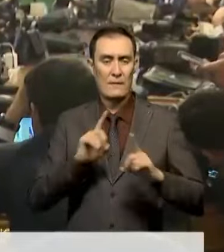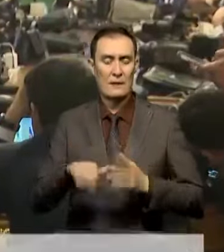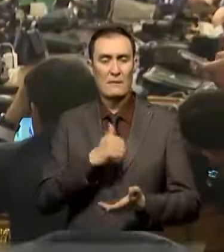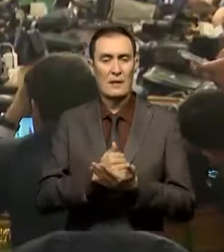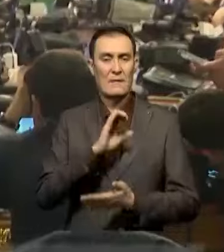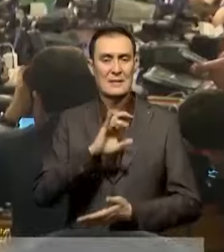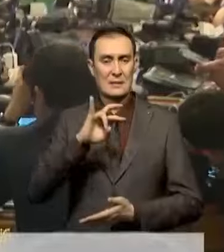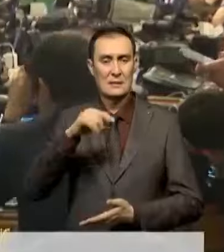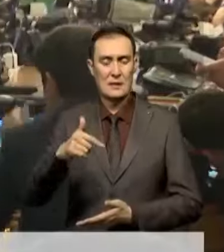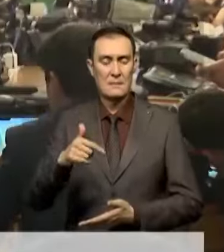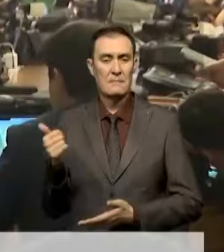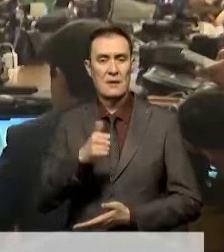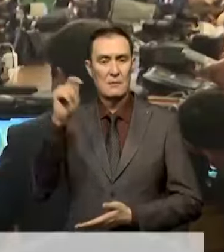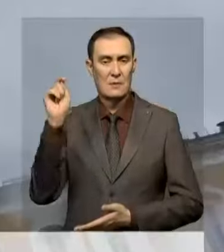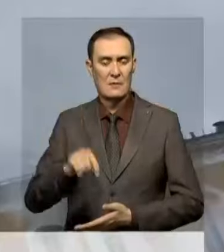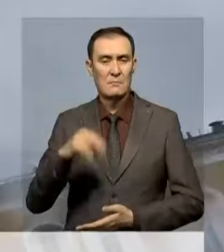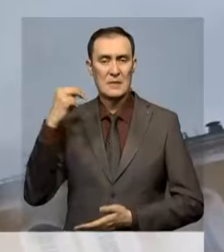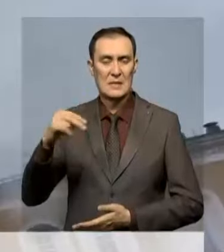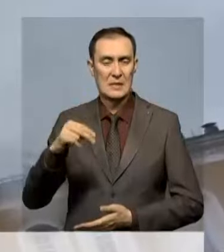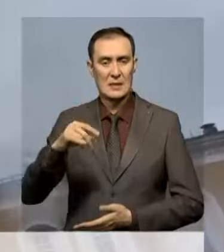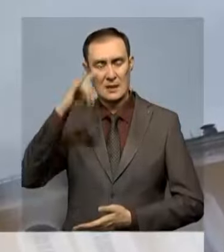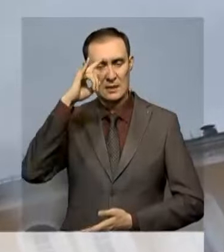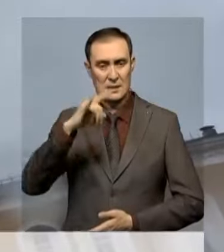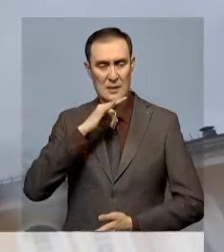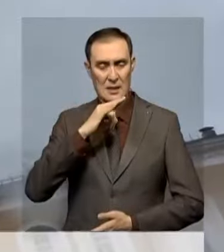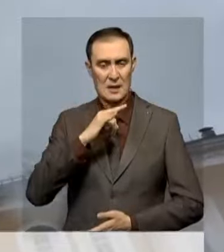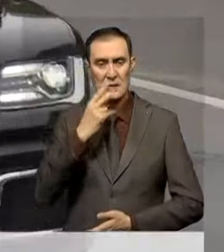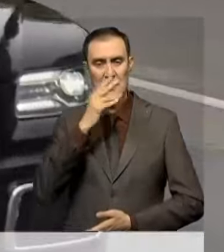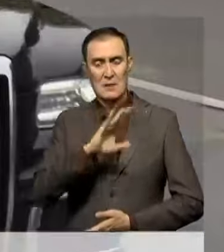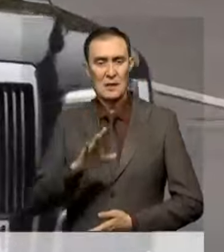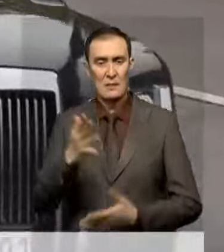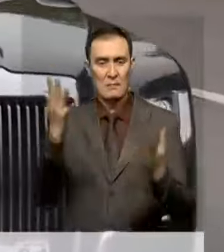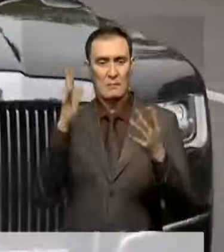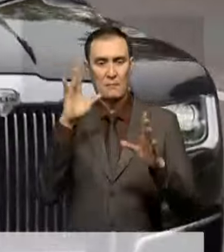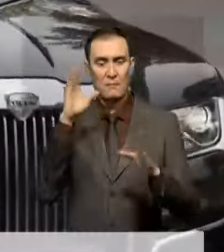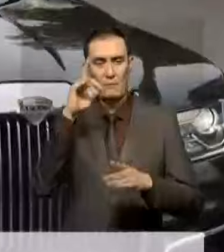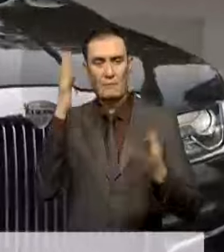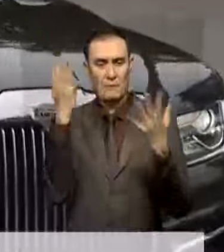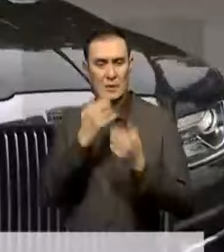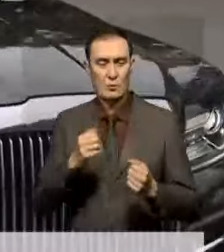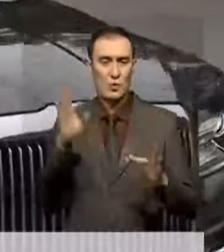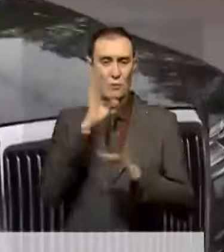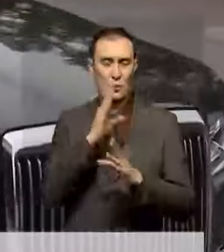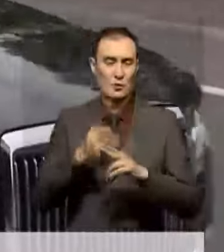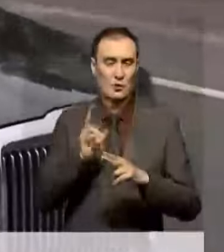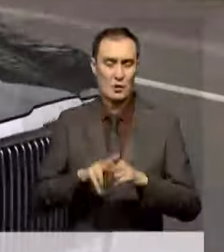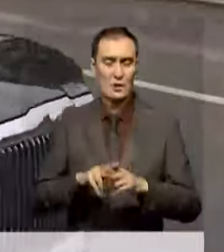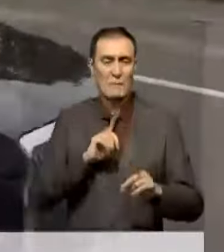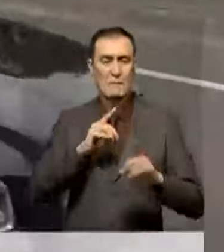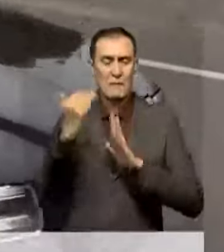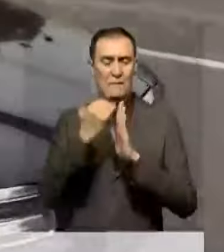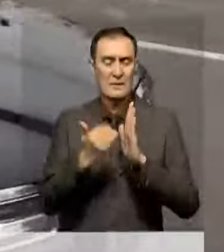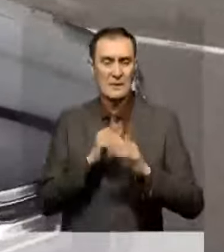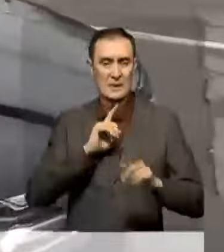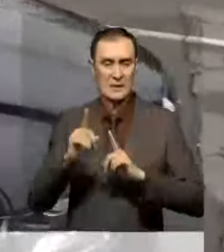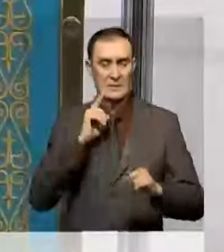СНГ. Одним из первых прибывает президент Казахстана. Несмотря на пасмурную погоду, в столице России повестка саммита весьма